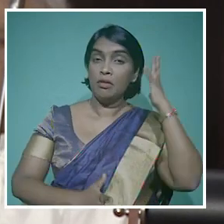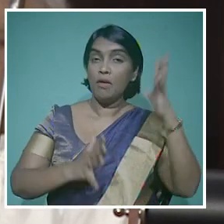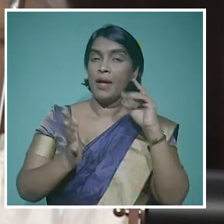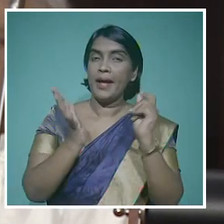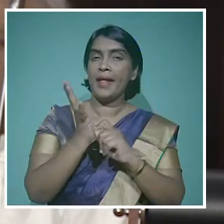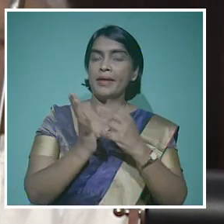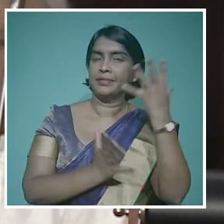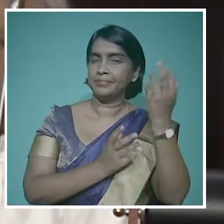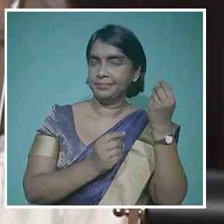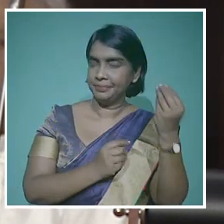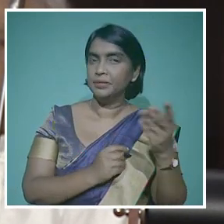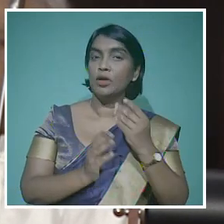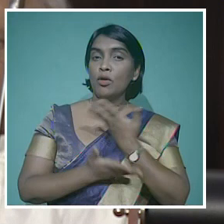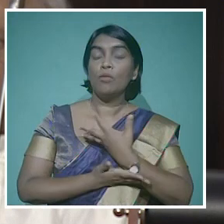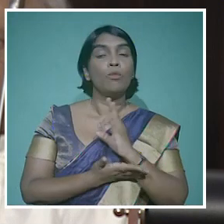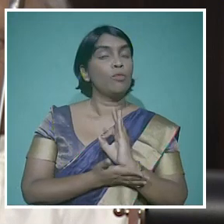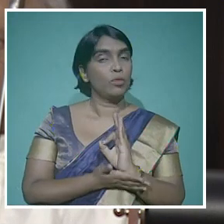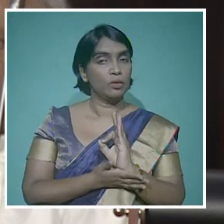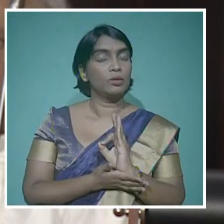ණය වෙමින්. බුදුන් වහන්සේ